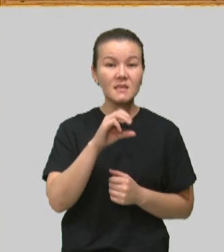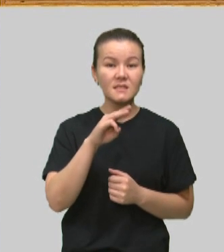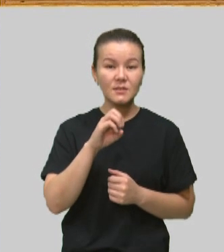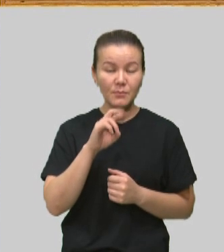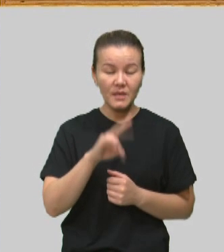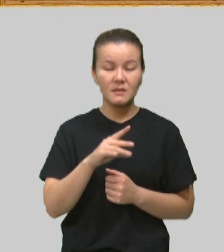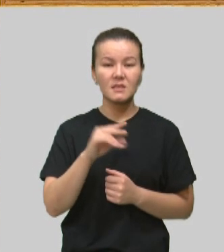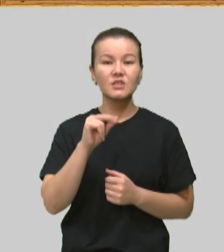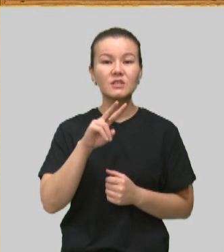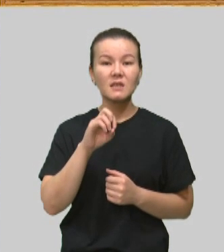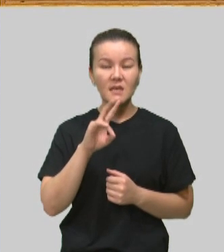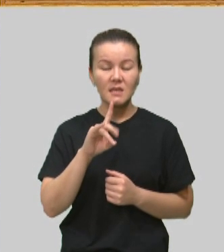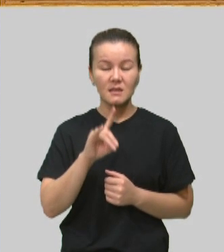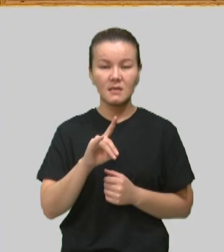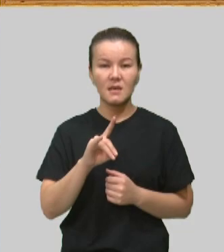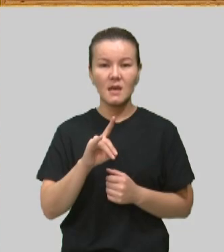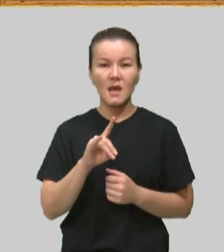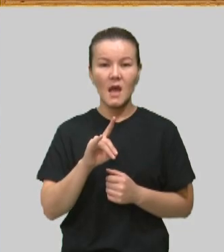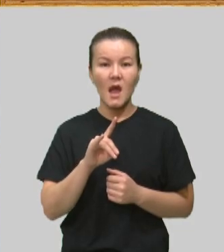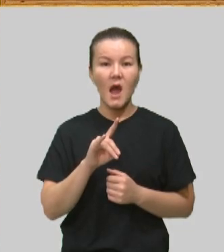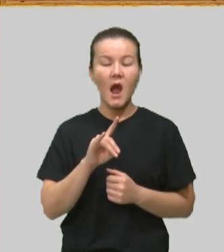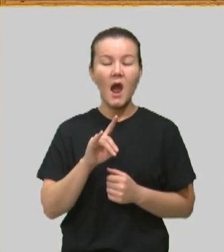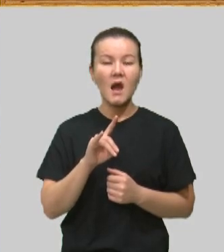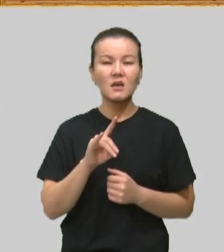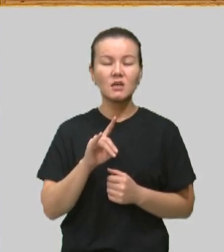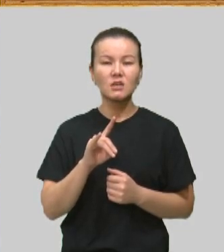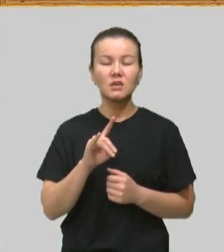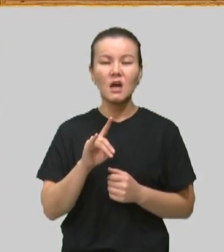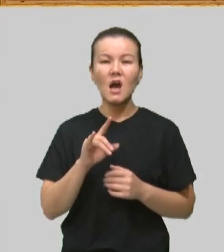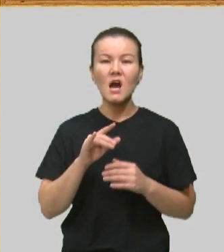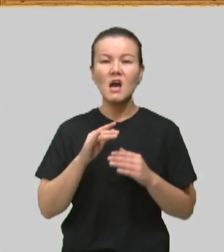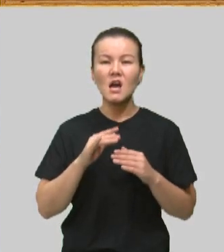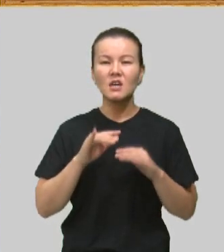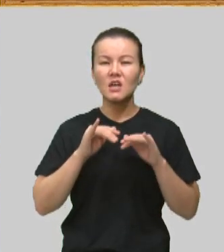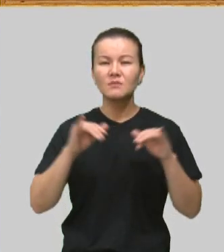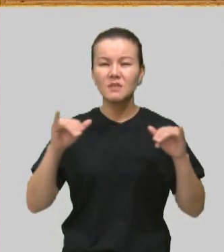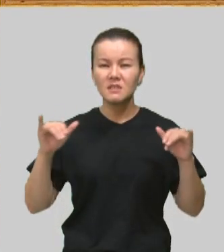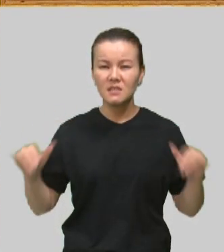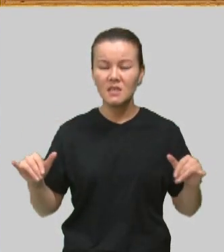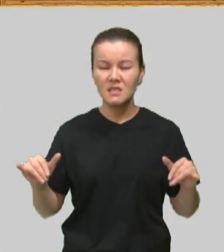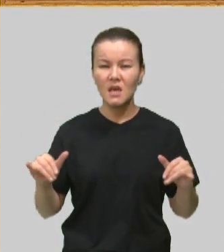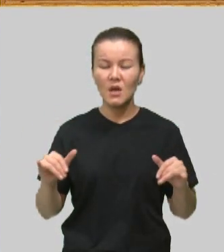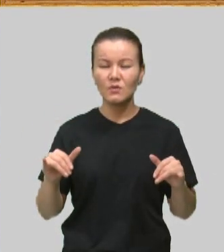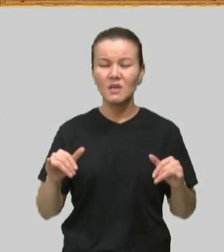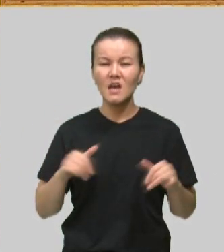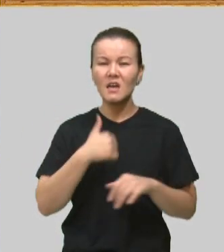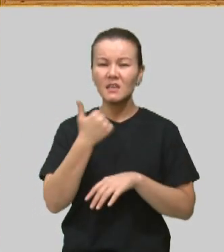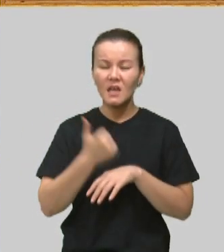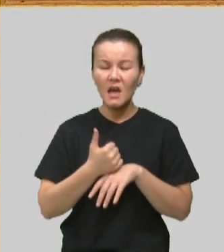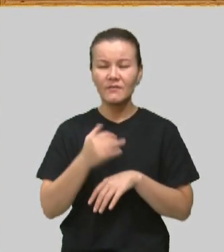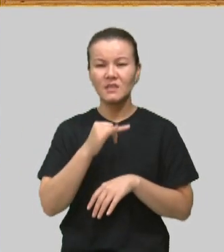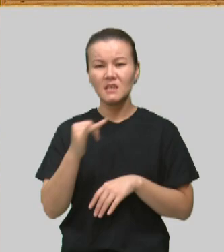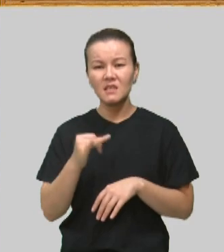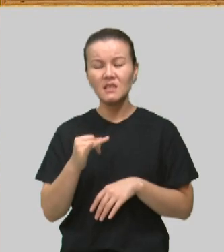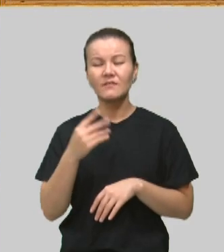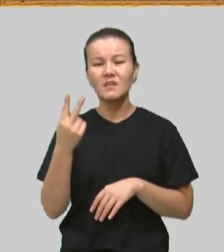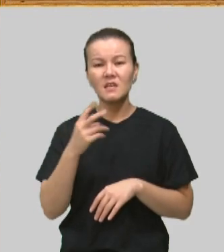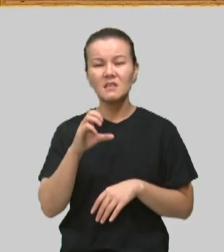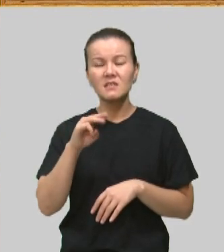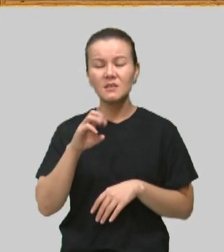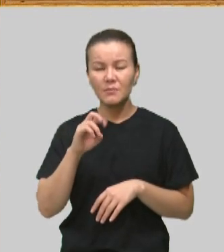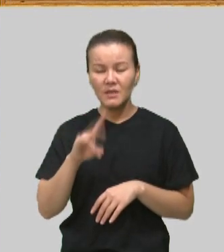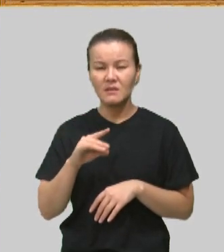Второстепенные члены не только распространяют главные и второстепенные